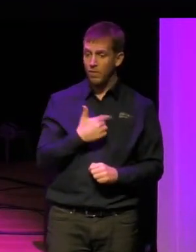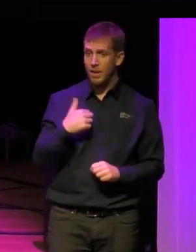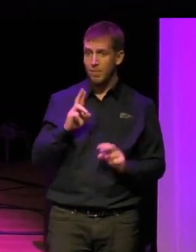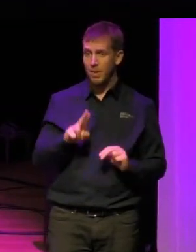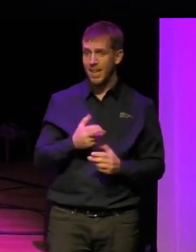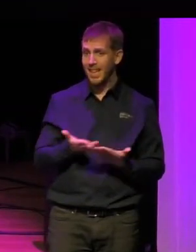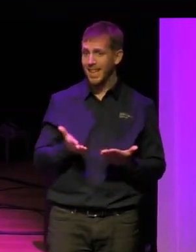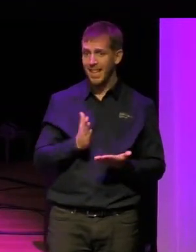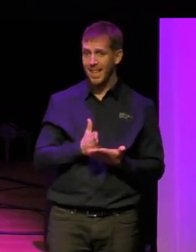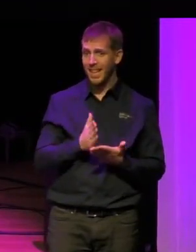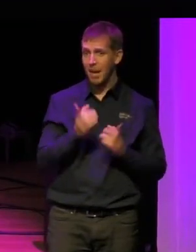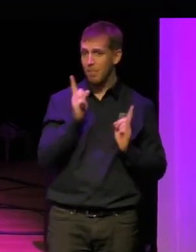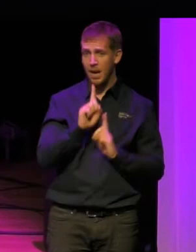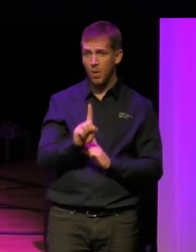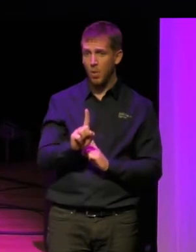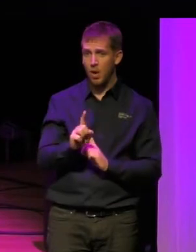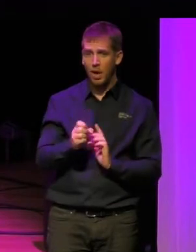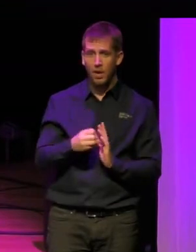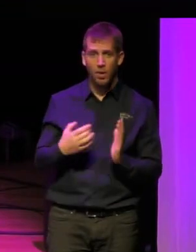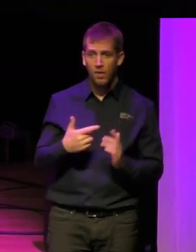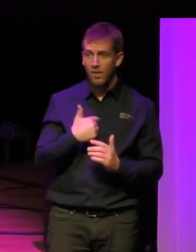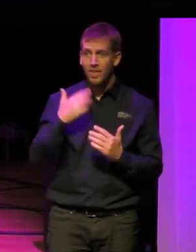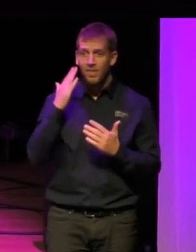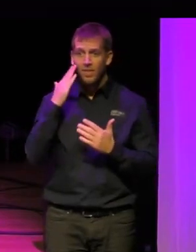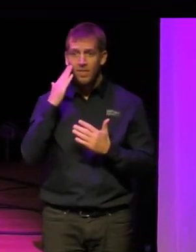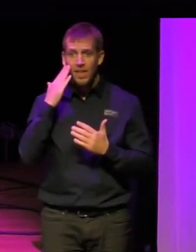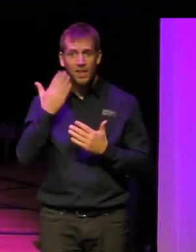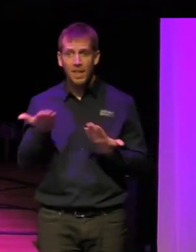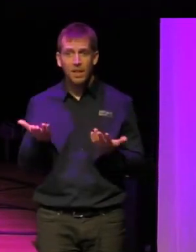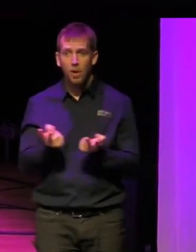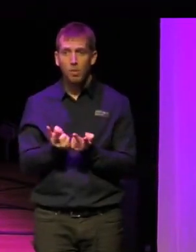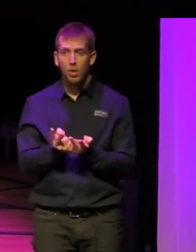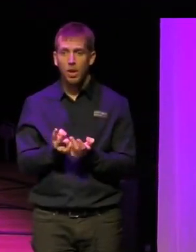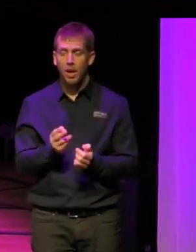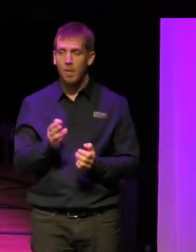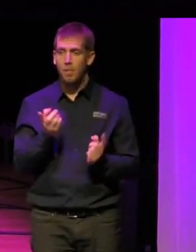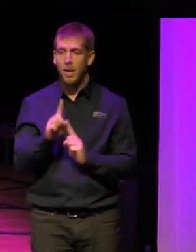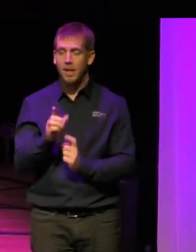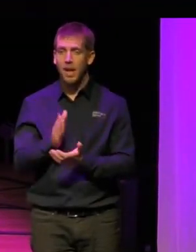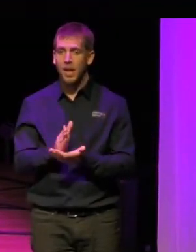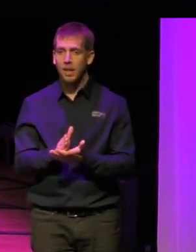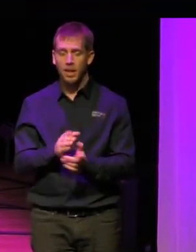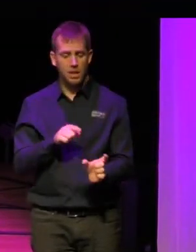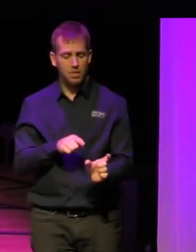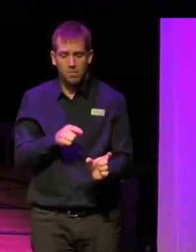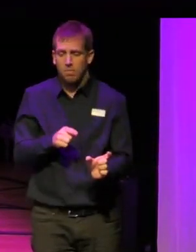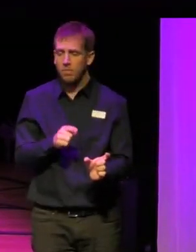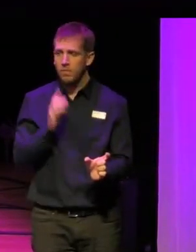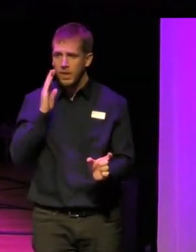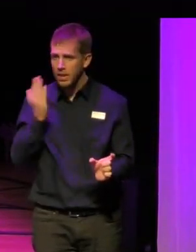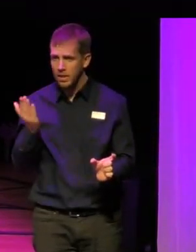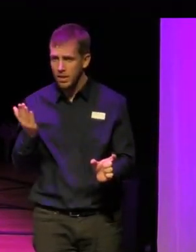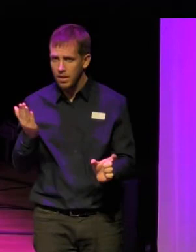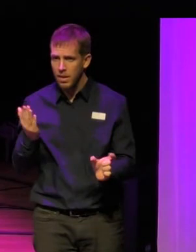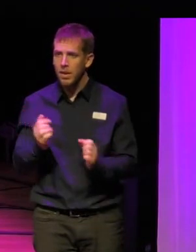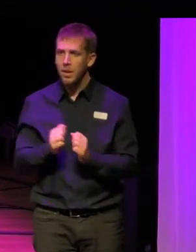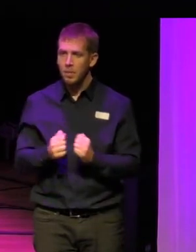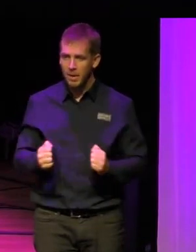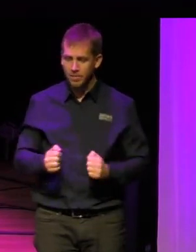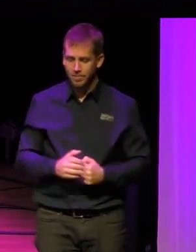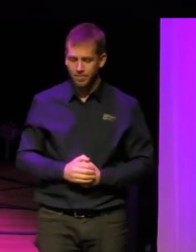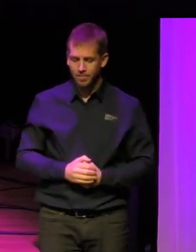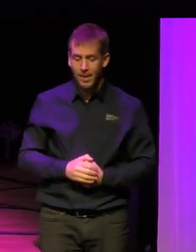jag. För vi visste alls inte vad mänskliga rättigheter betyder. Men det var under